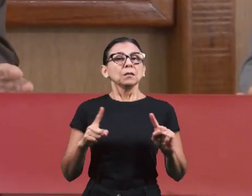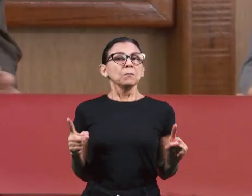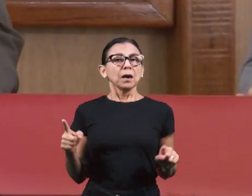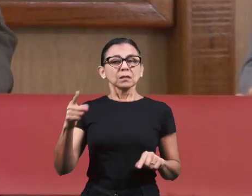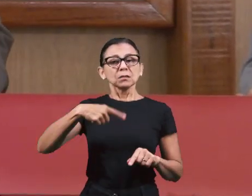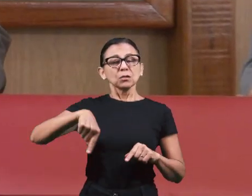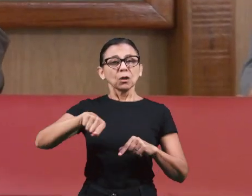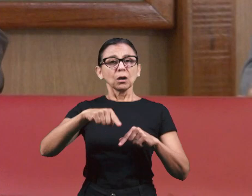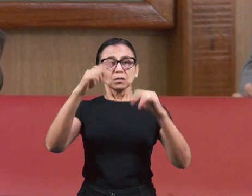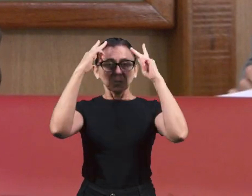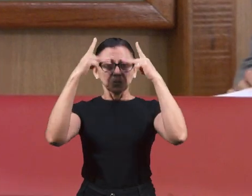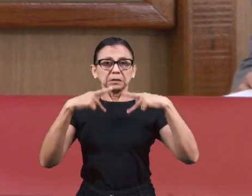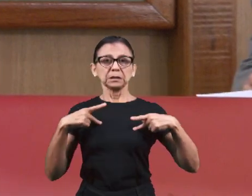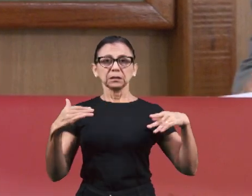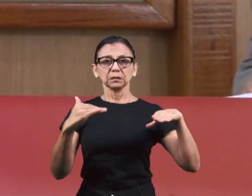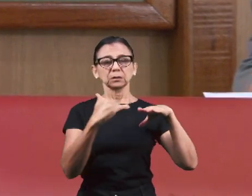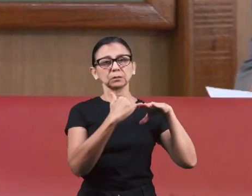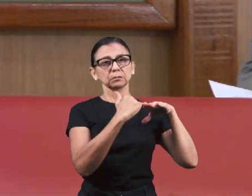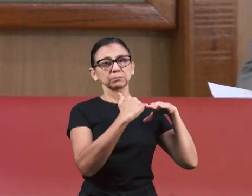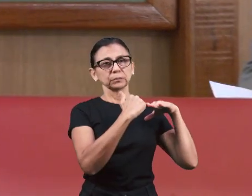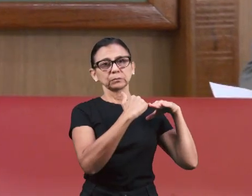Mais l'homme, c'est ça. C'est